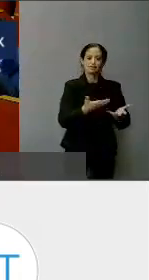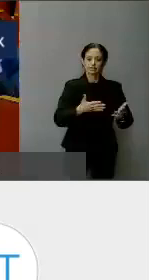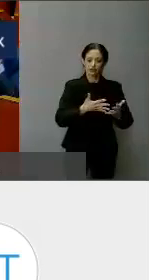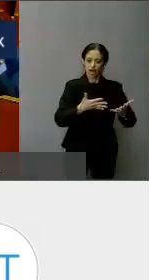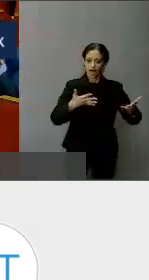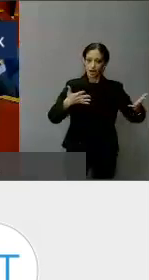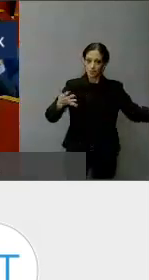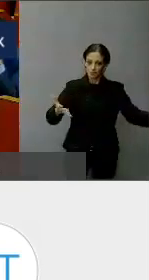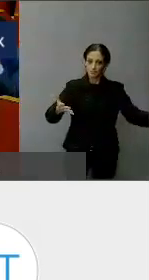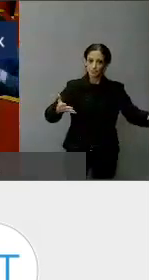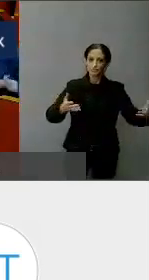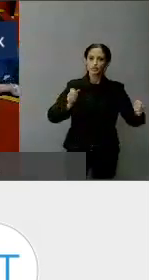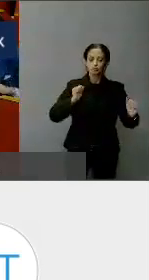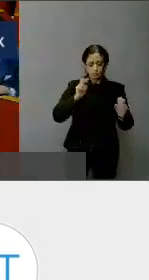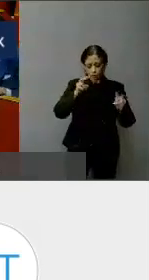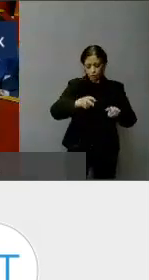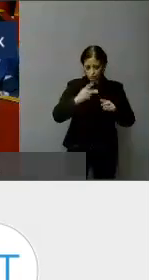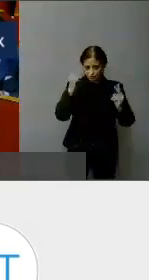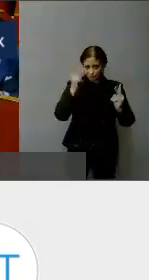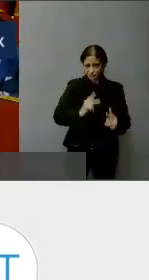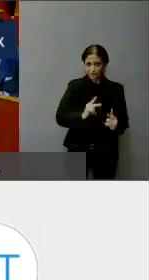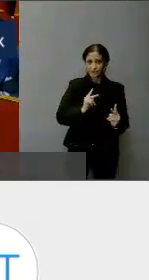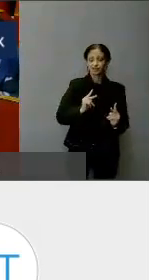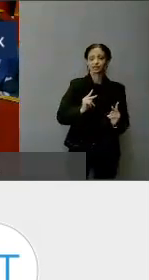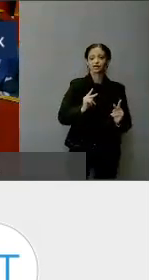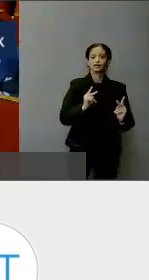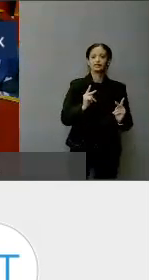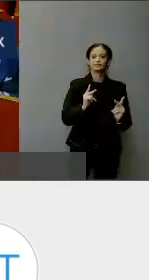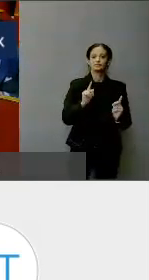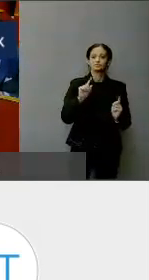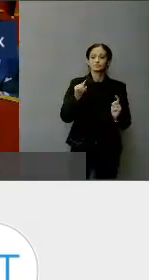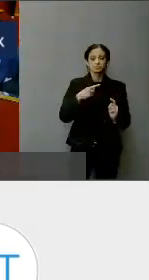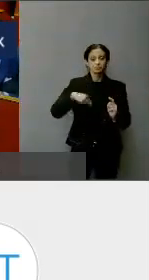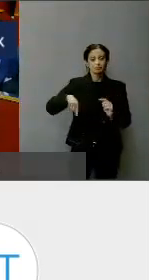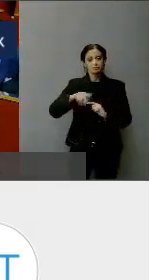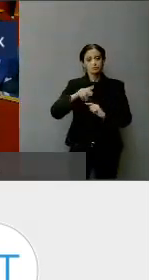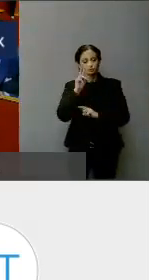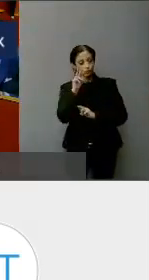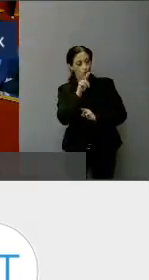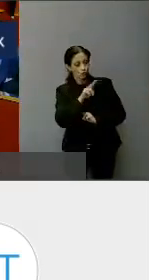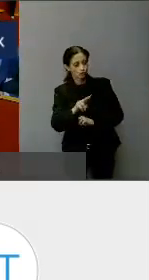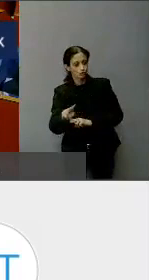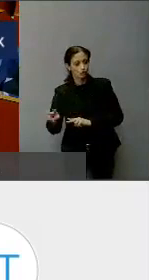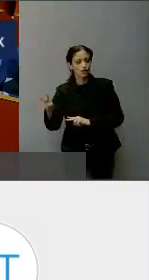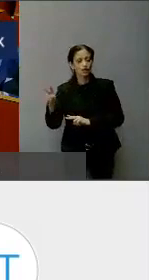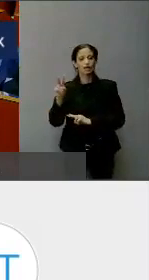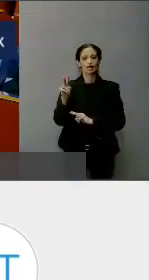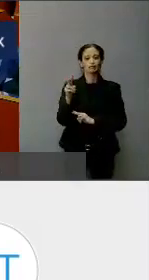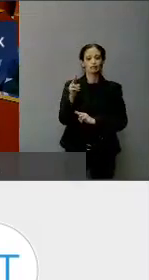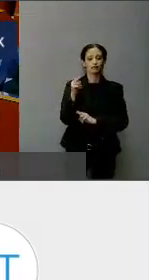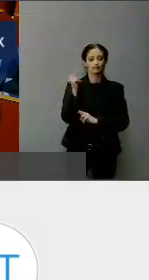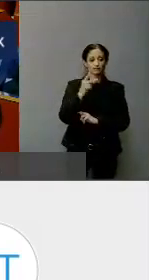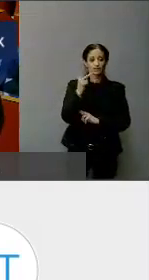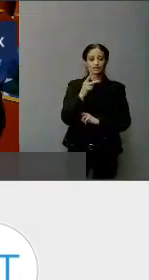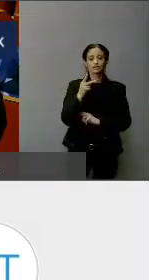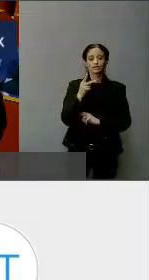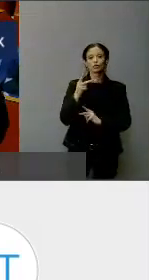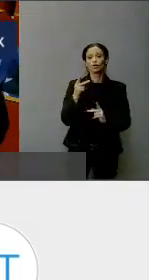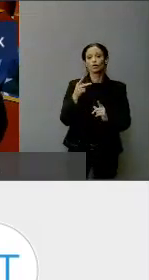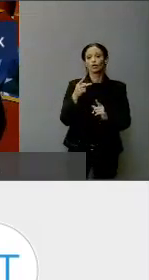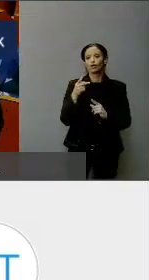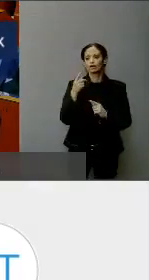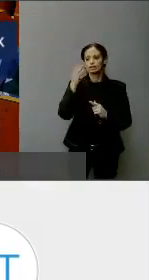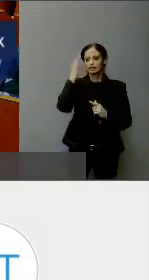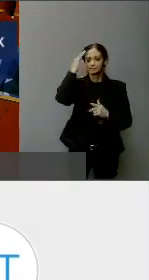sorveglieremo vedremo attentamente se negli anni saranno davvero delle